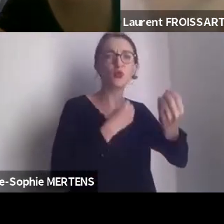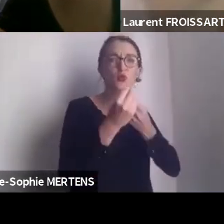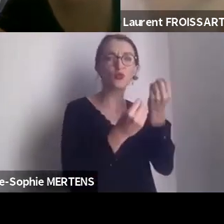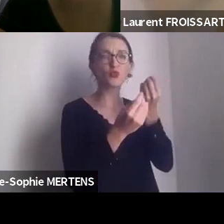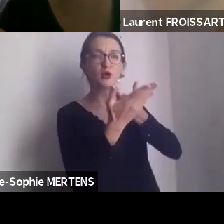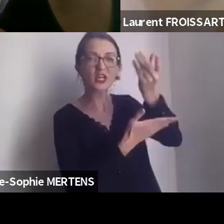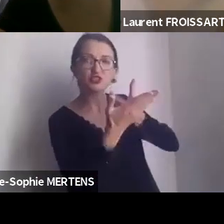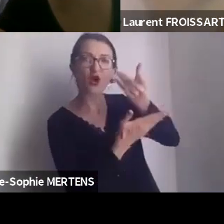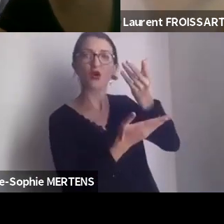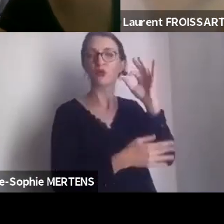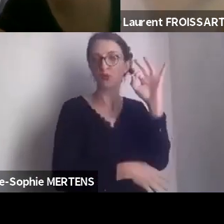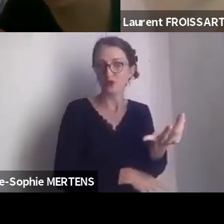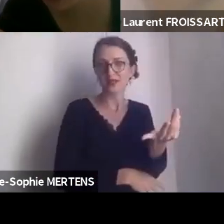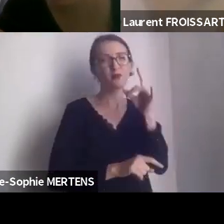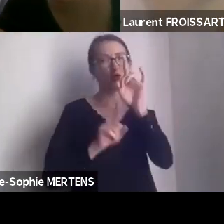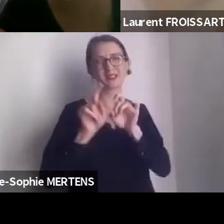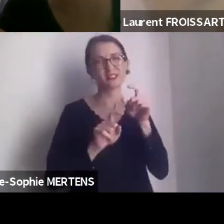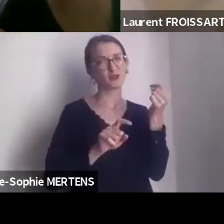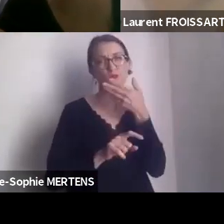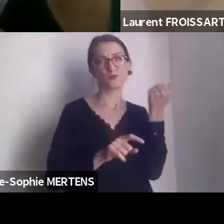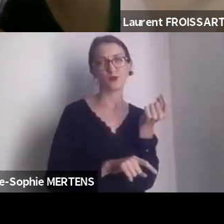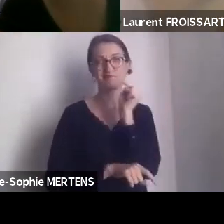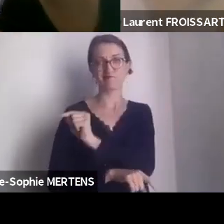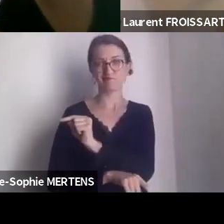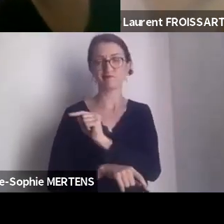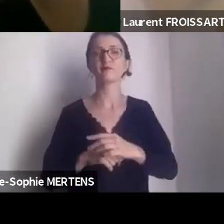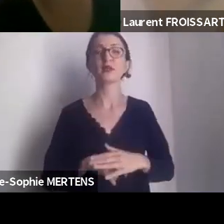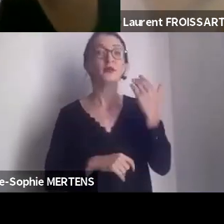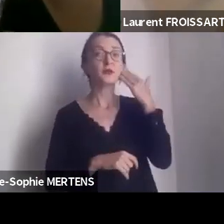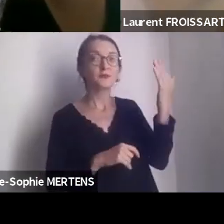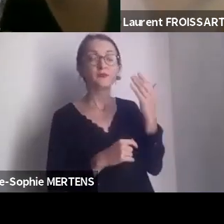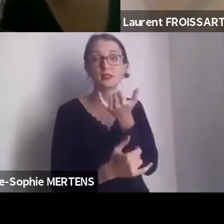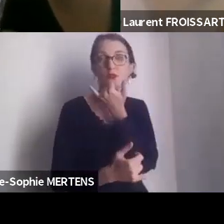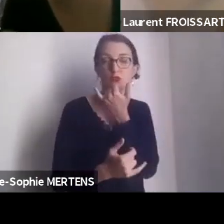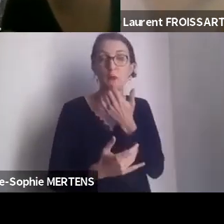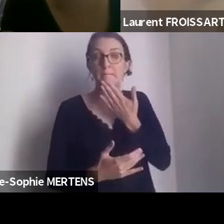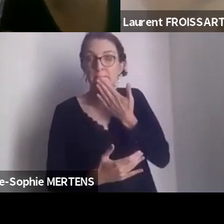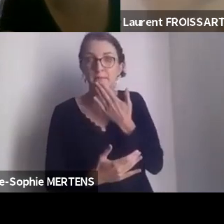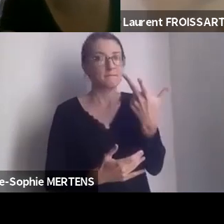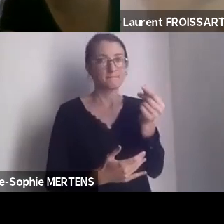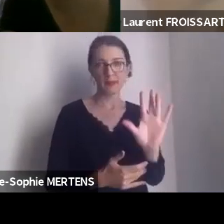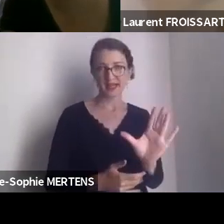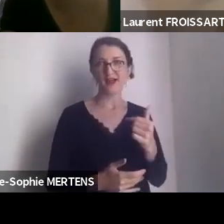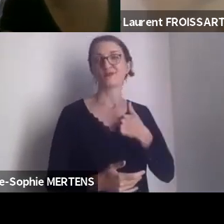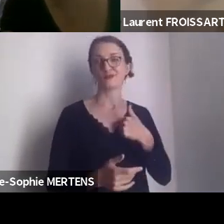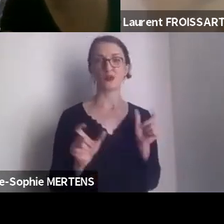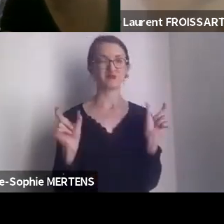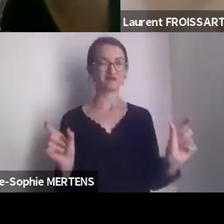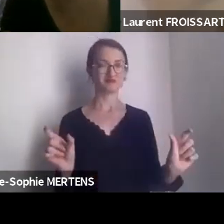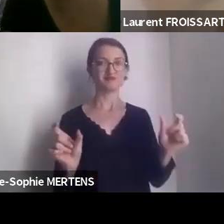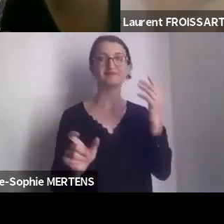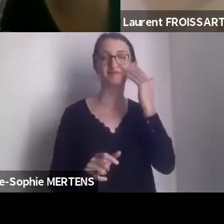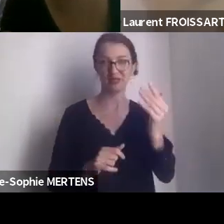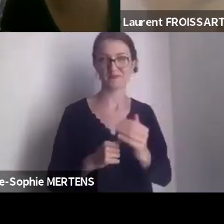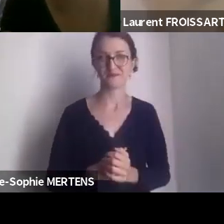jamais si vous vous trompez et que vous posez une question dans le chat, on essaiera d'y avoir un œil quand même et de pouvoir la prendre aussi. Mais